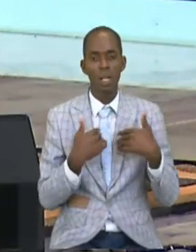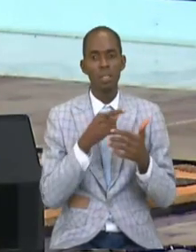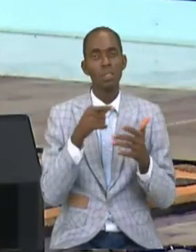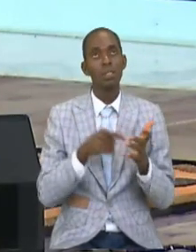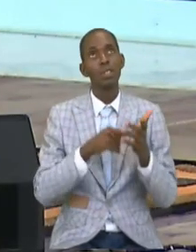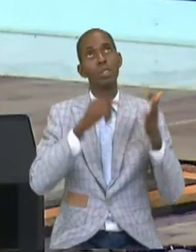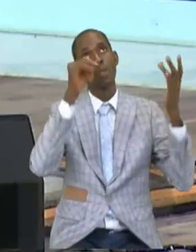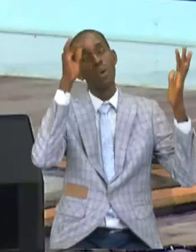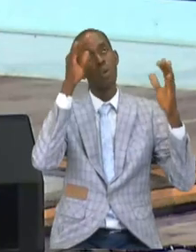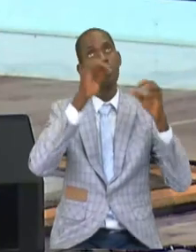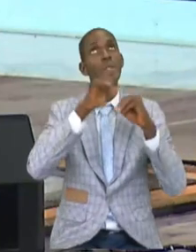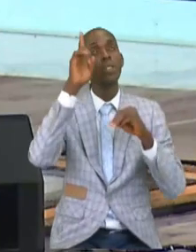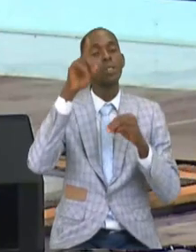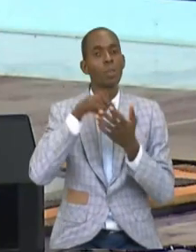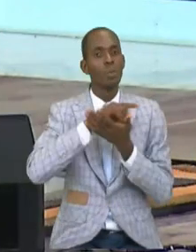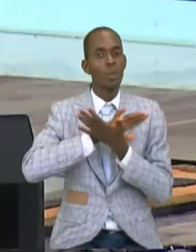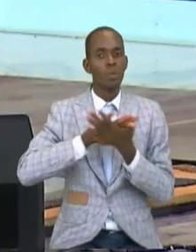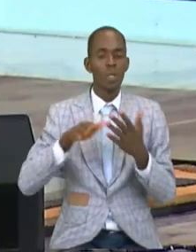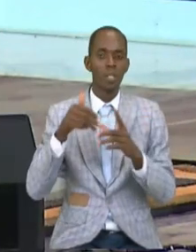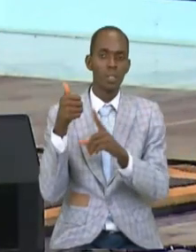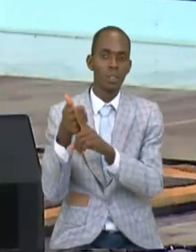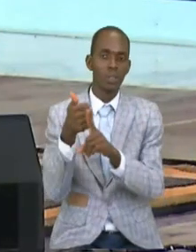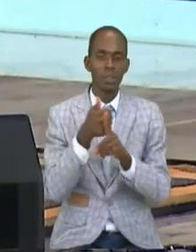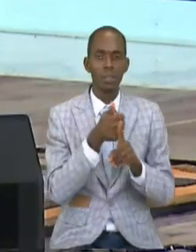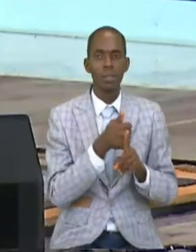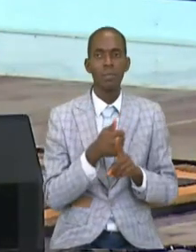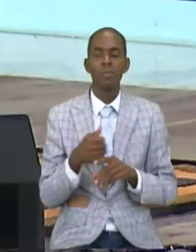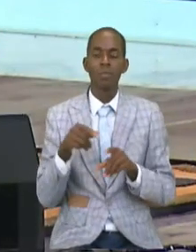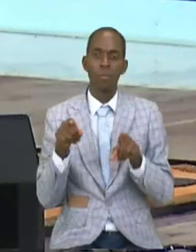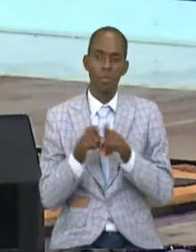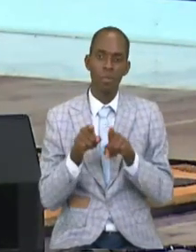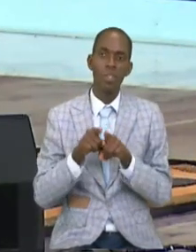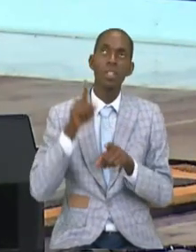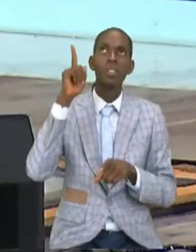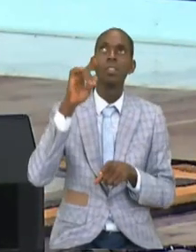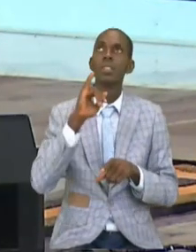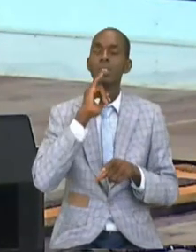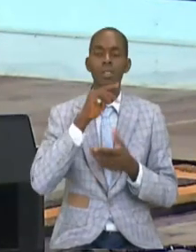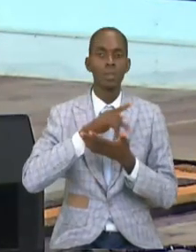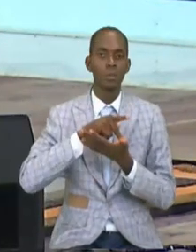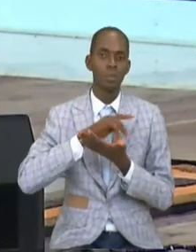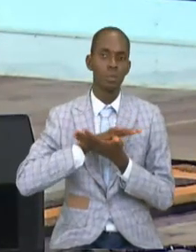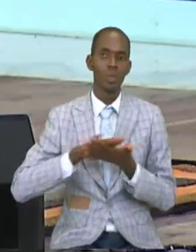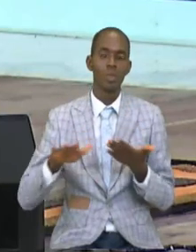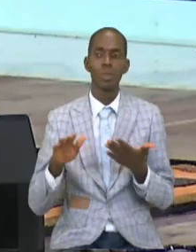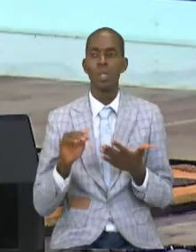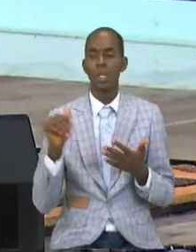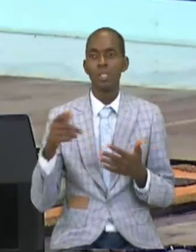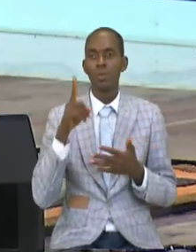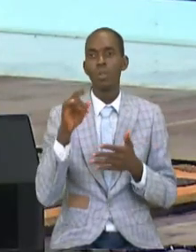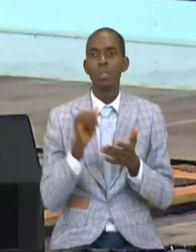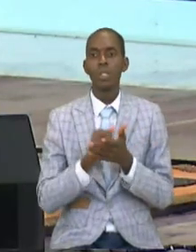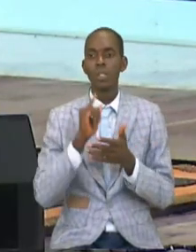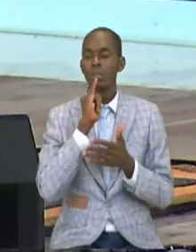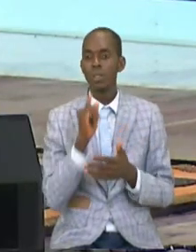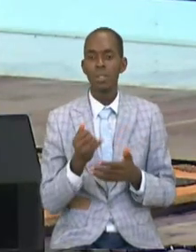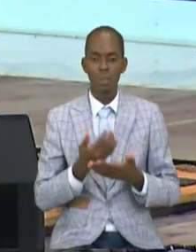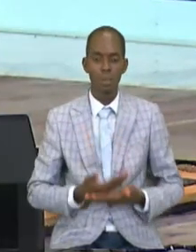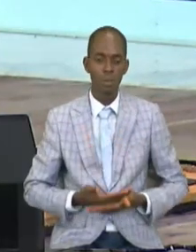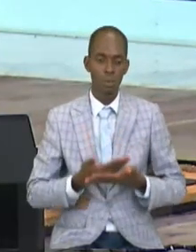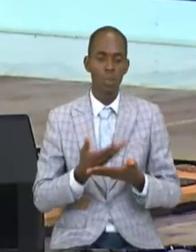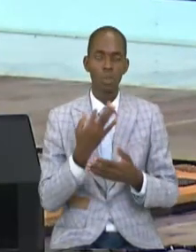Et quiconque a cette espérance en lui se purifie comme